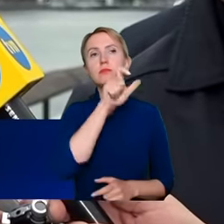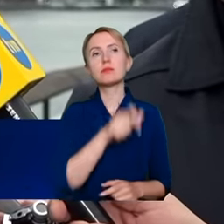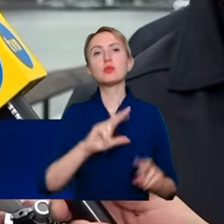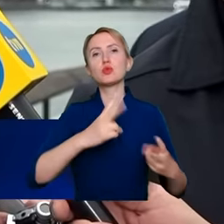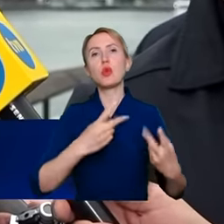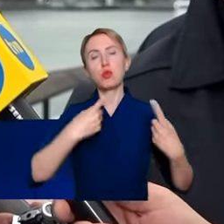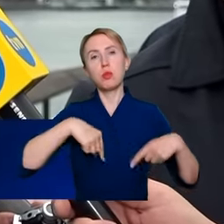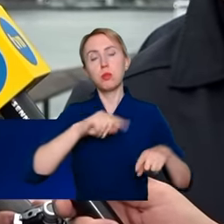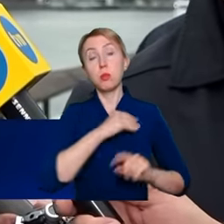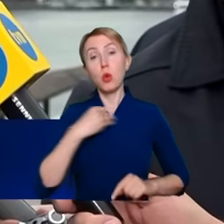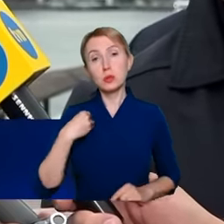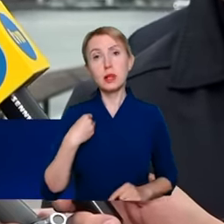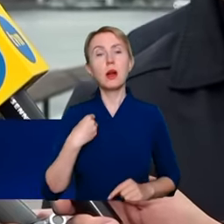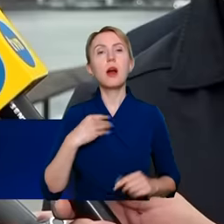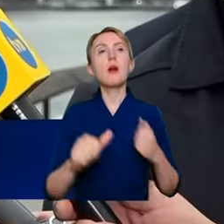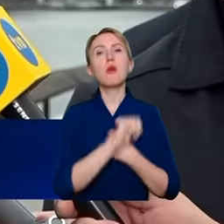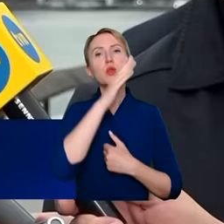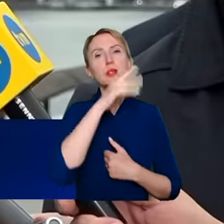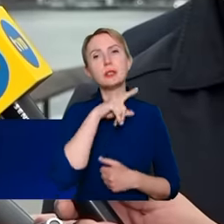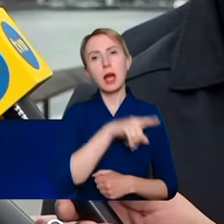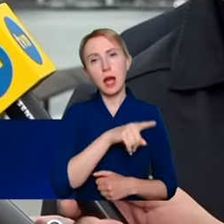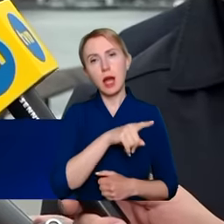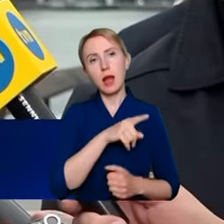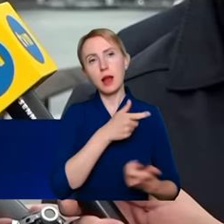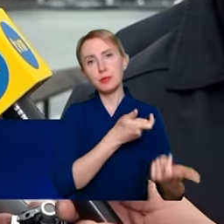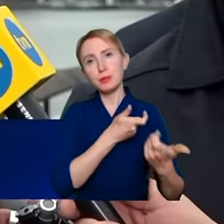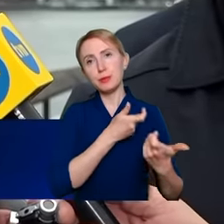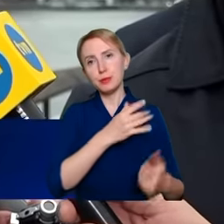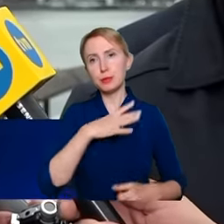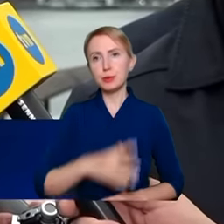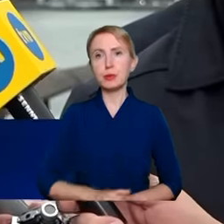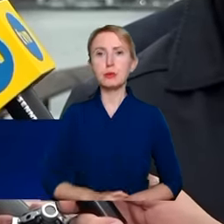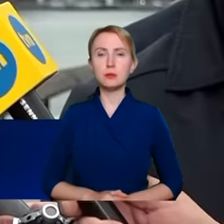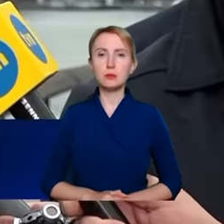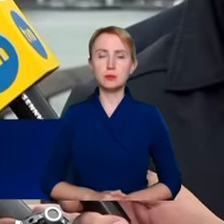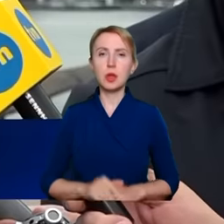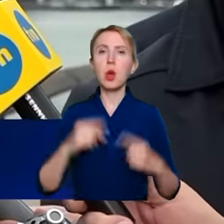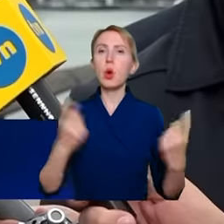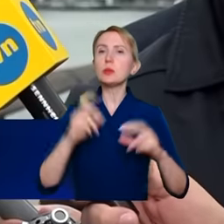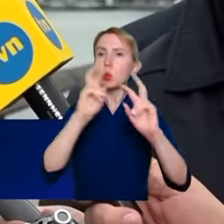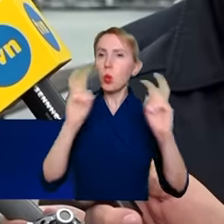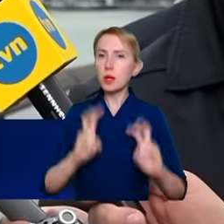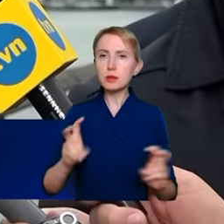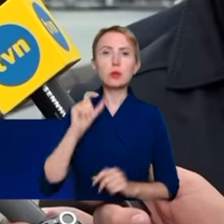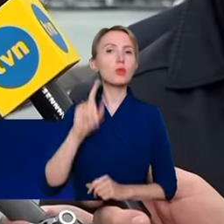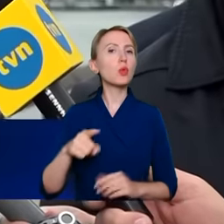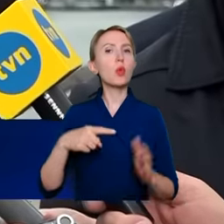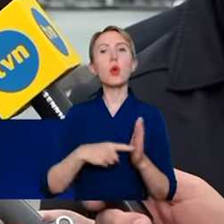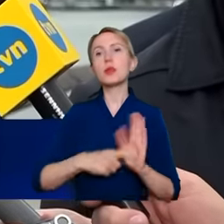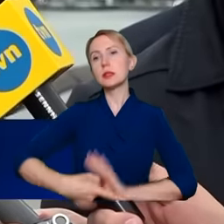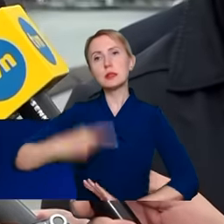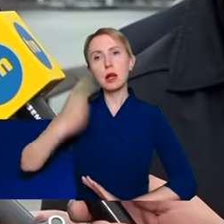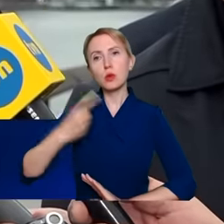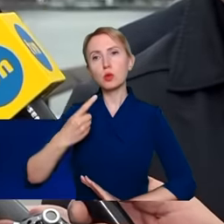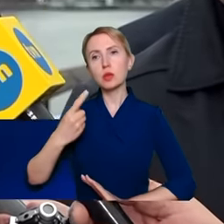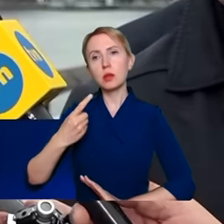wyniku izraelskiego ostrzału, o sytuacji kryzysu, który tam jest, o potencjalnych zagrożeniach